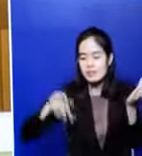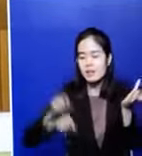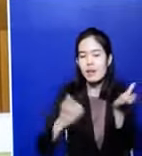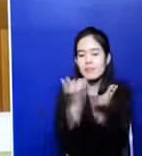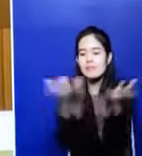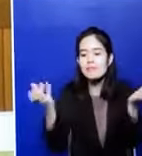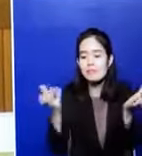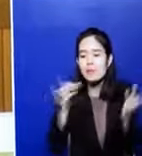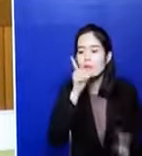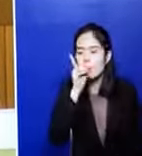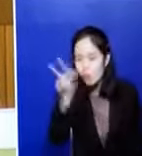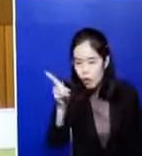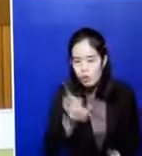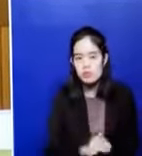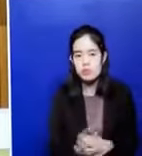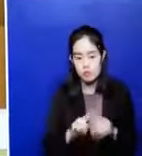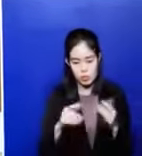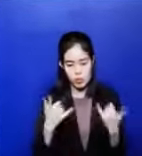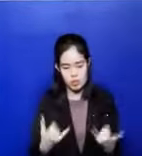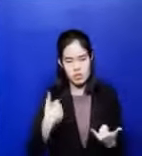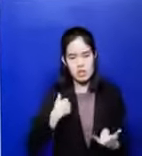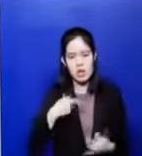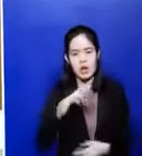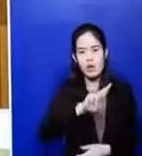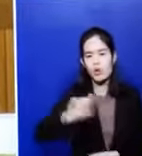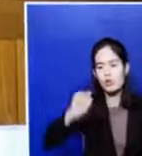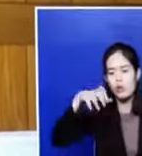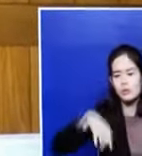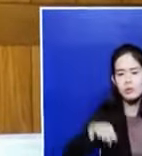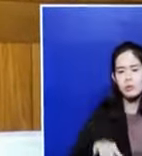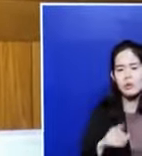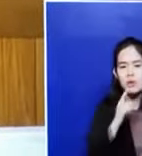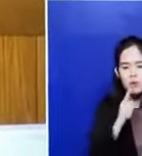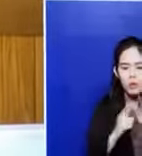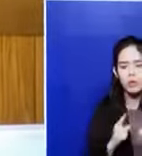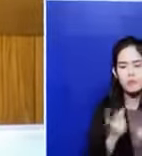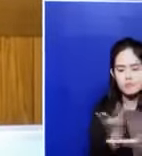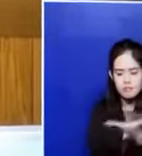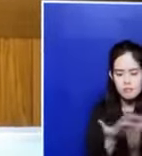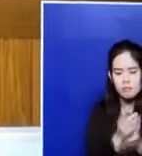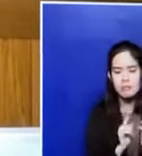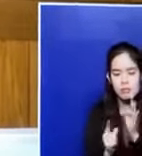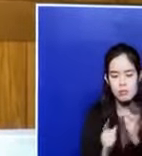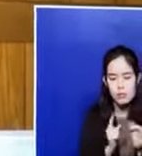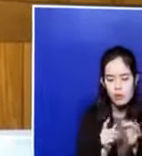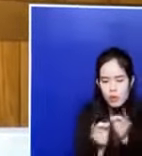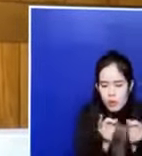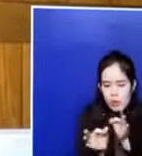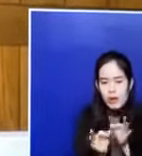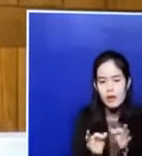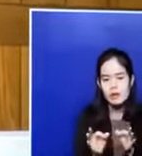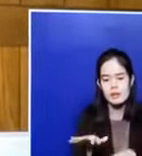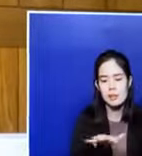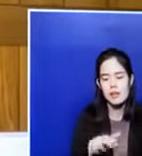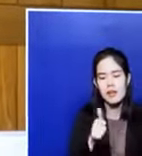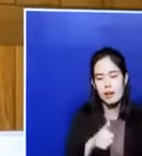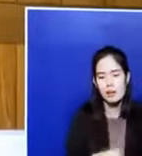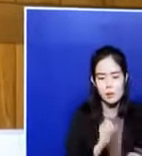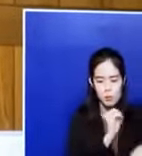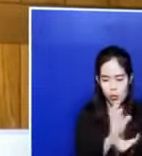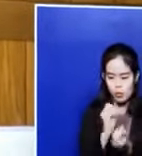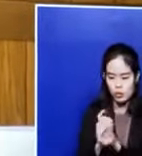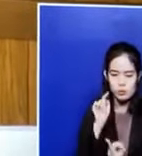ไปนะครับพูดในสภาม ันก็เป็นแบบนี้พูดได้ตลอดอ่ะทุกเรื่องอ่ะนะเพราะฉะนั้นมันมีผมก็ต้องคนหลายๆคนนะครับหลายๆพรรคด้วยอันนี้ก็ข